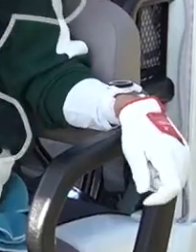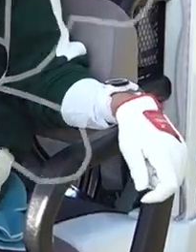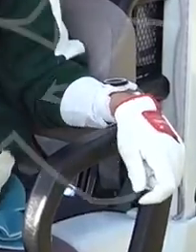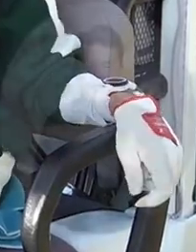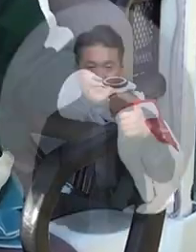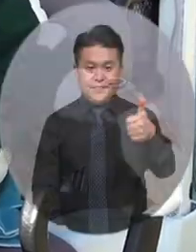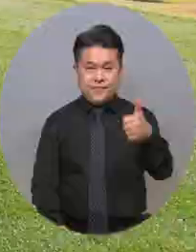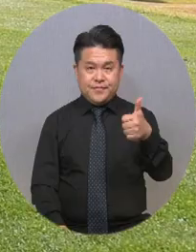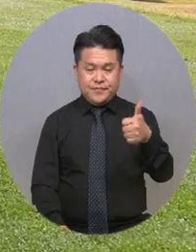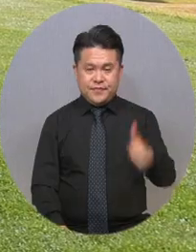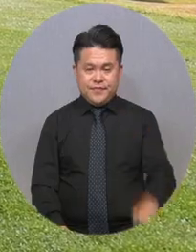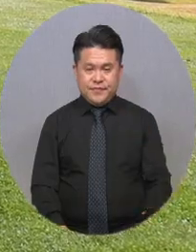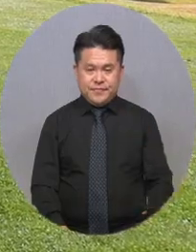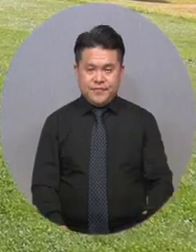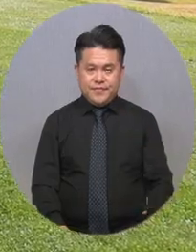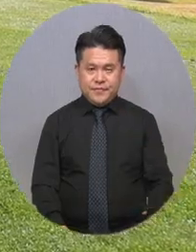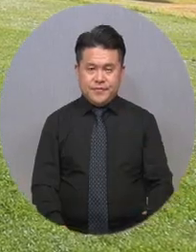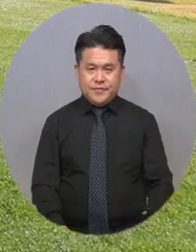굿샷.